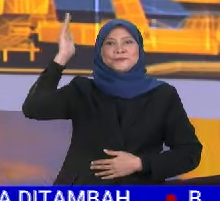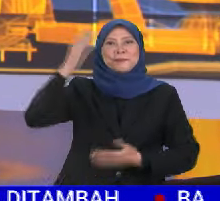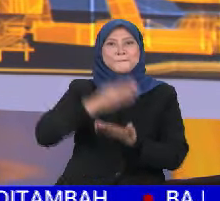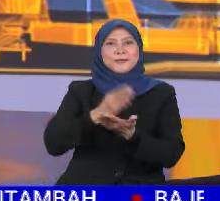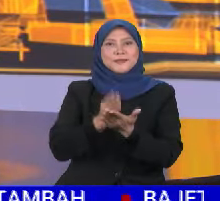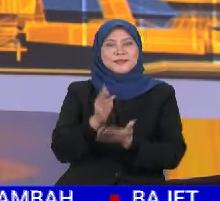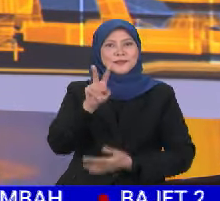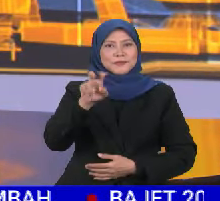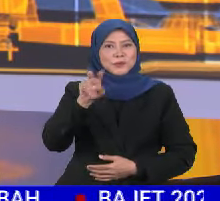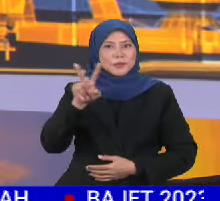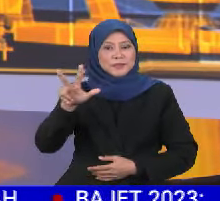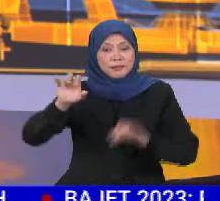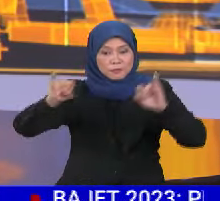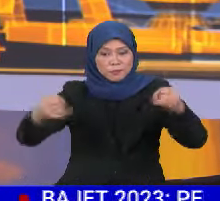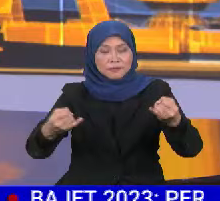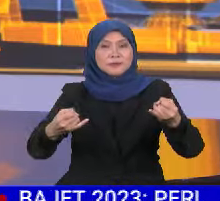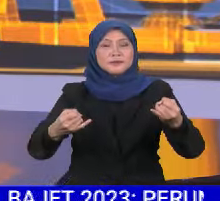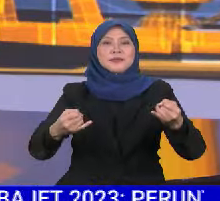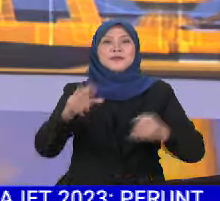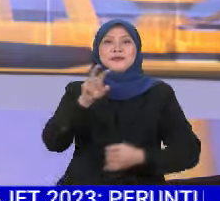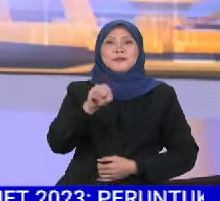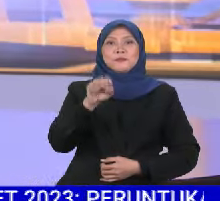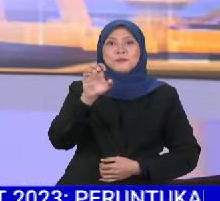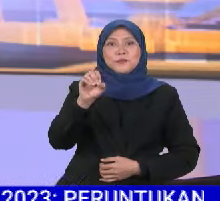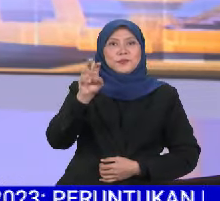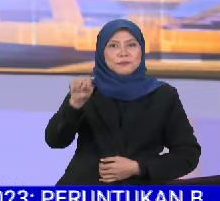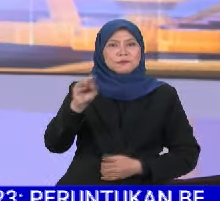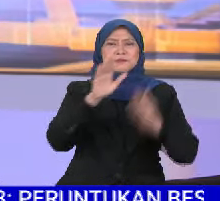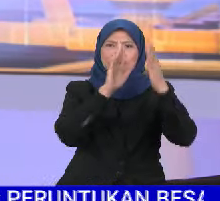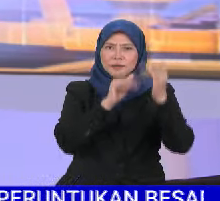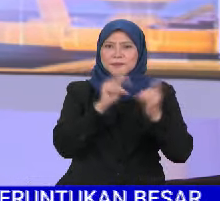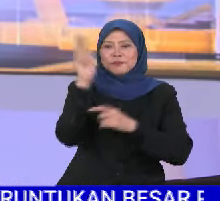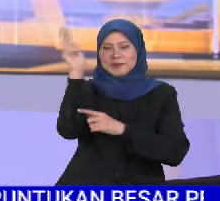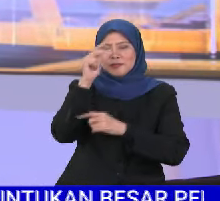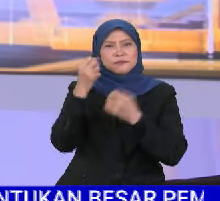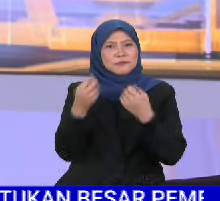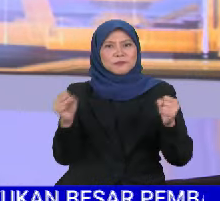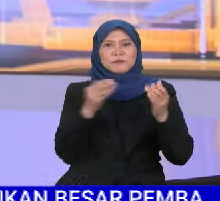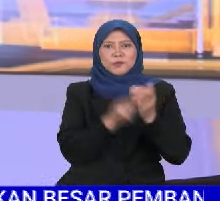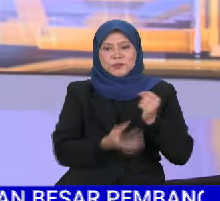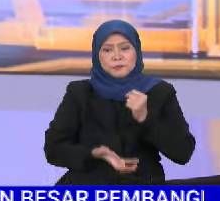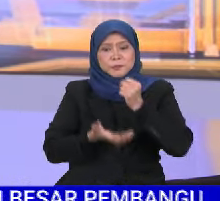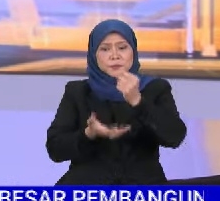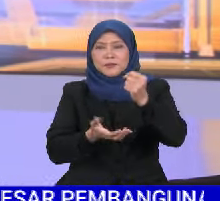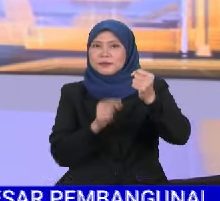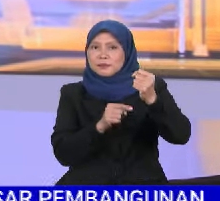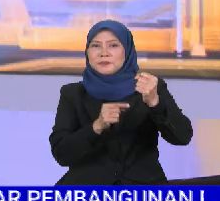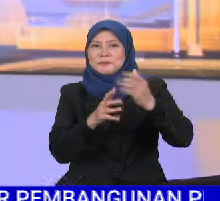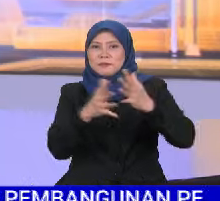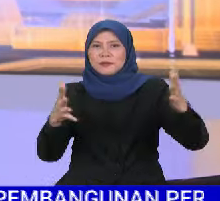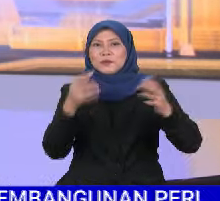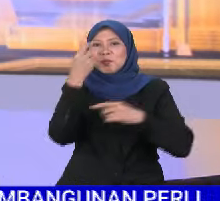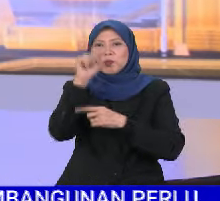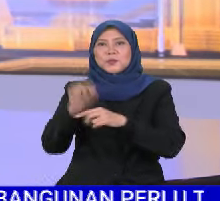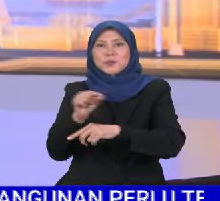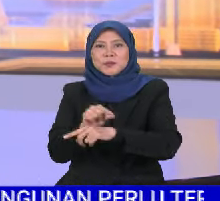2023 Jumat ini majelis Olympic Malaysia mom berharap kerajaan dapat memperuntukkan dana yang lebih besar untuk